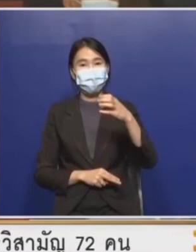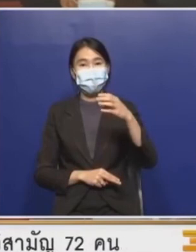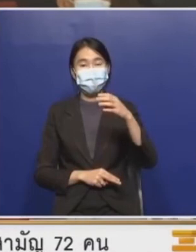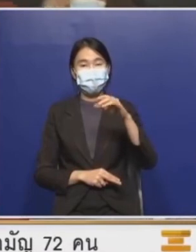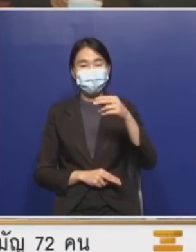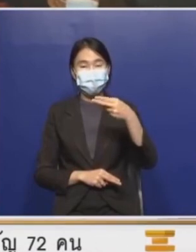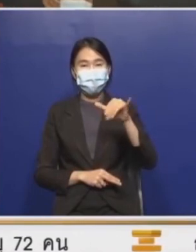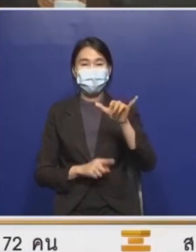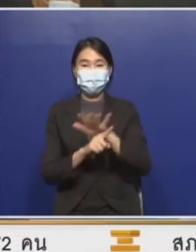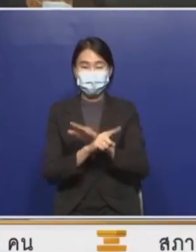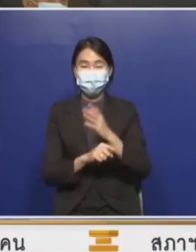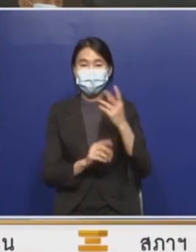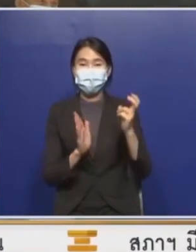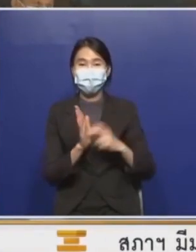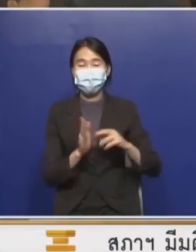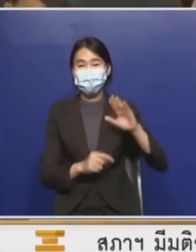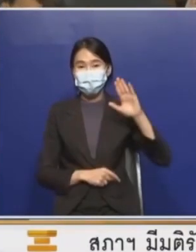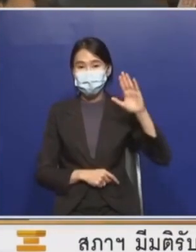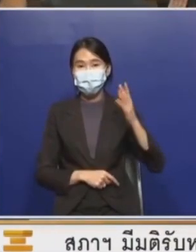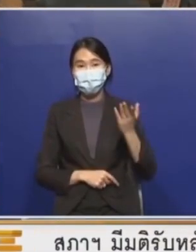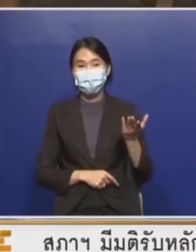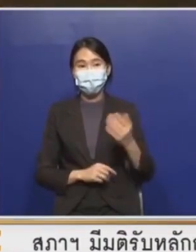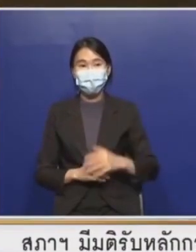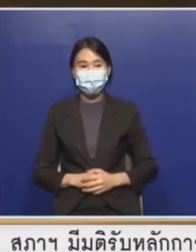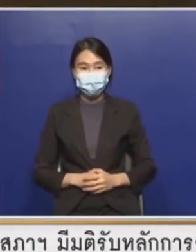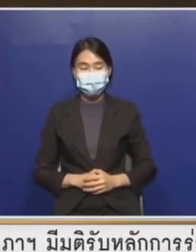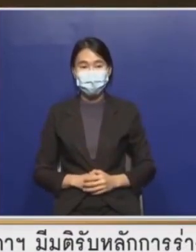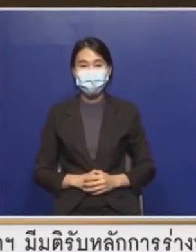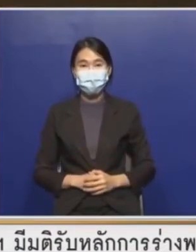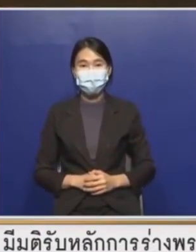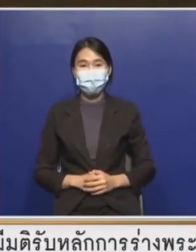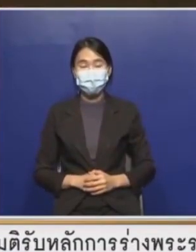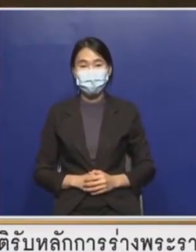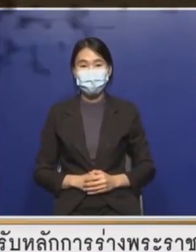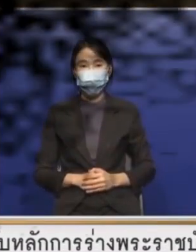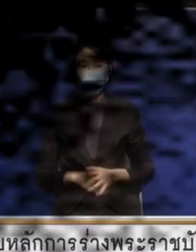ครับขอผู้รับรองด้วยครับครับรับรองถูกต้องครับครบถ้วนนะครับ